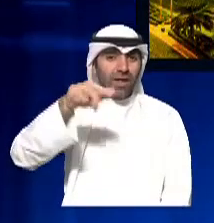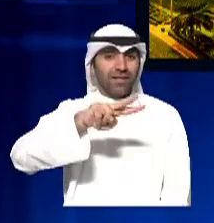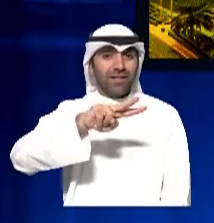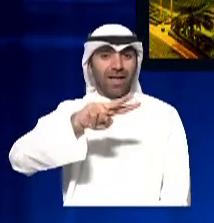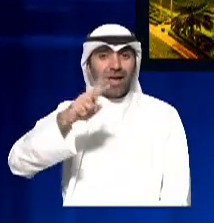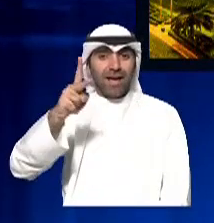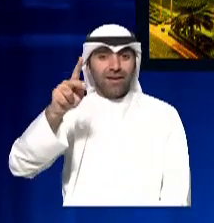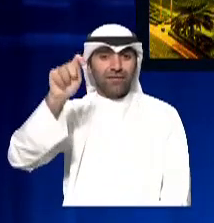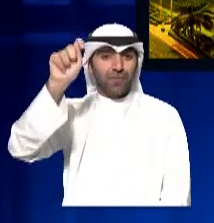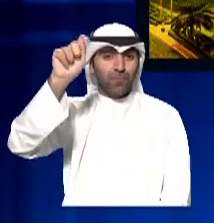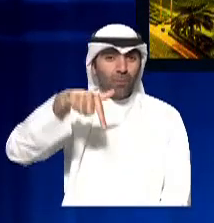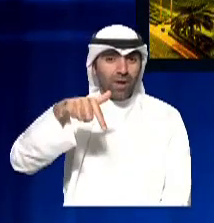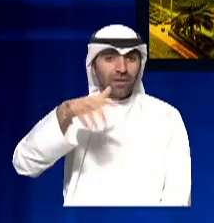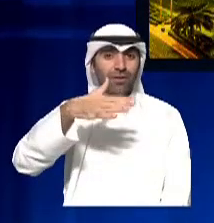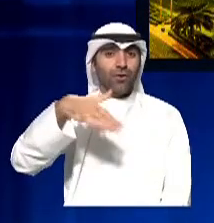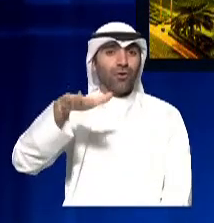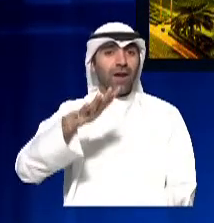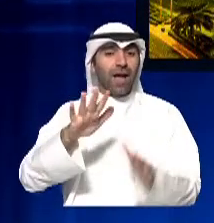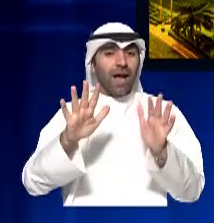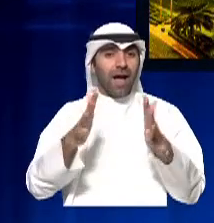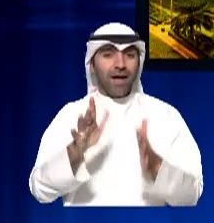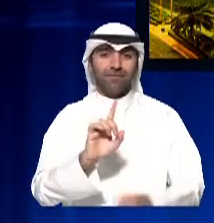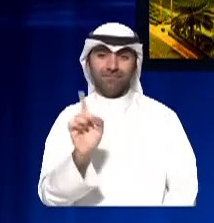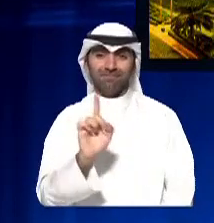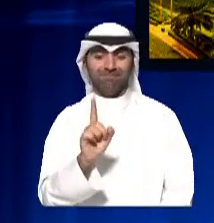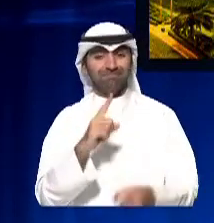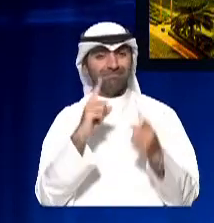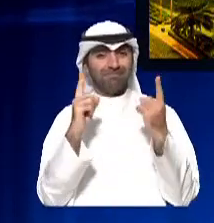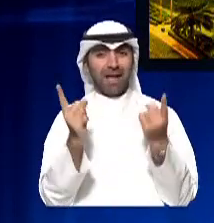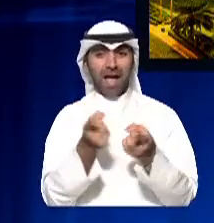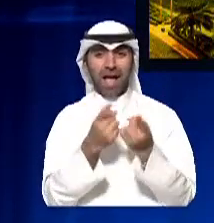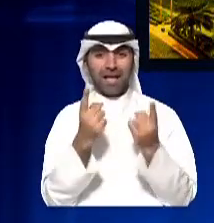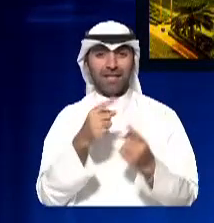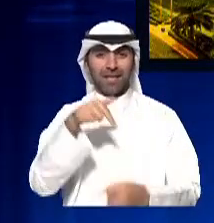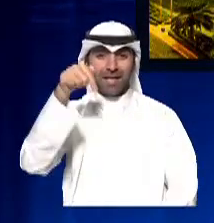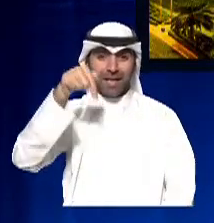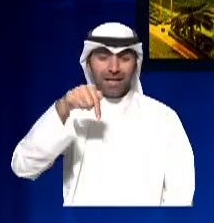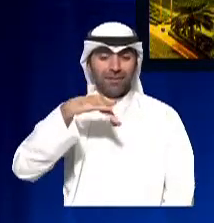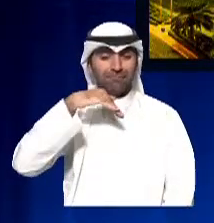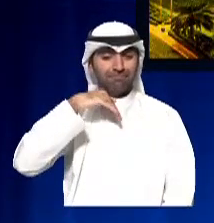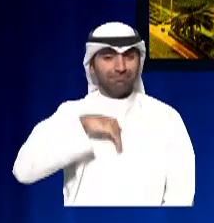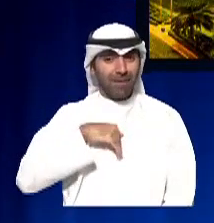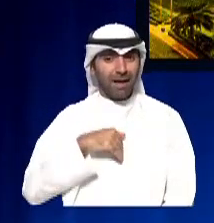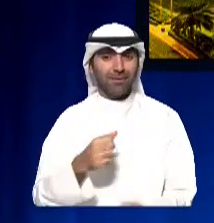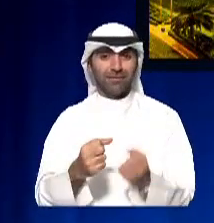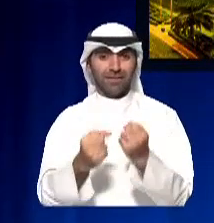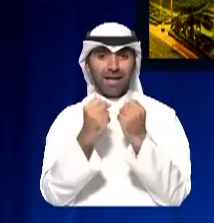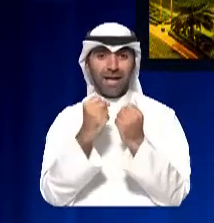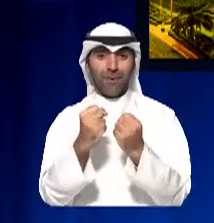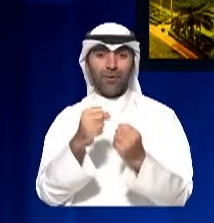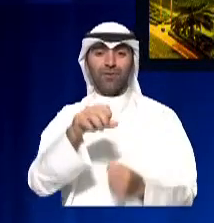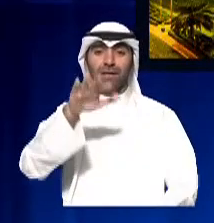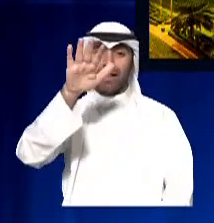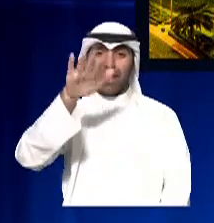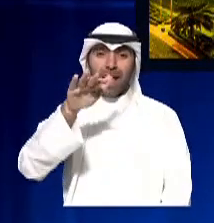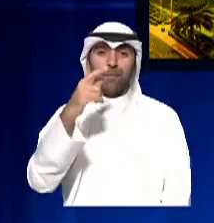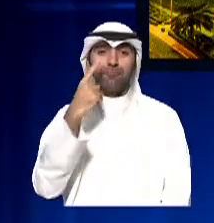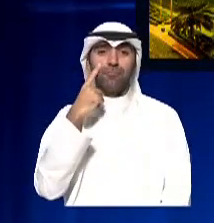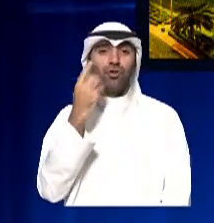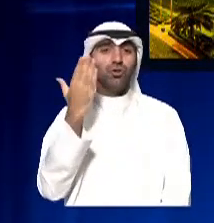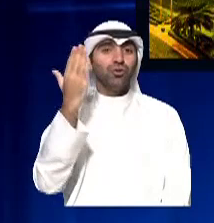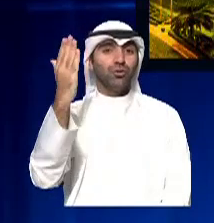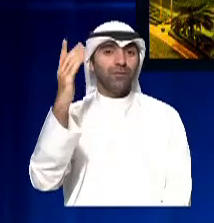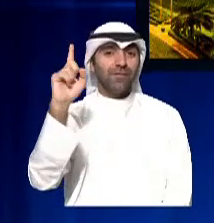ذكرت، ما هي إلغاء لجرعات. تمديد الفترات الزمنية هذا أمر طبيعي وأمر أصلا مواكب